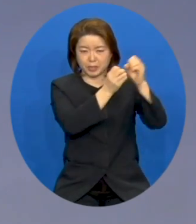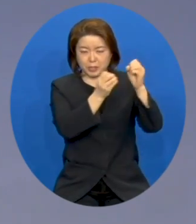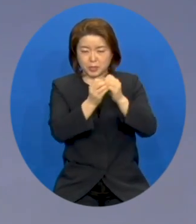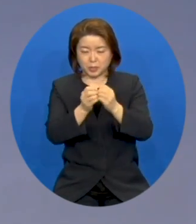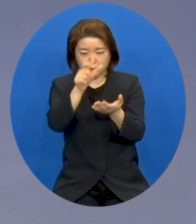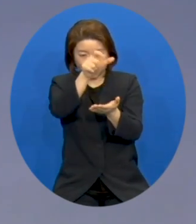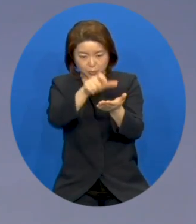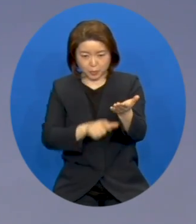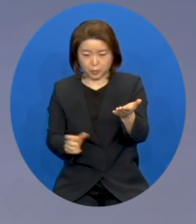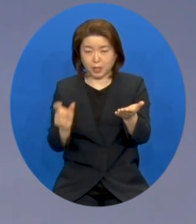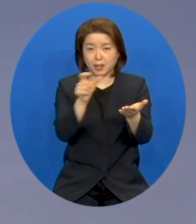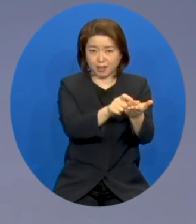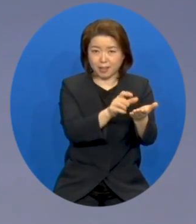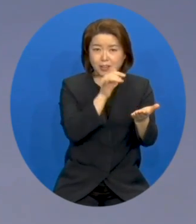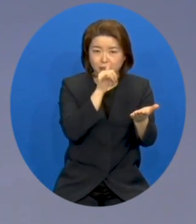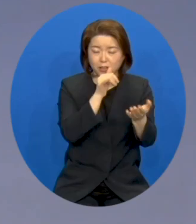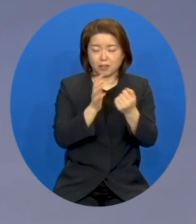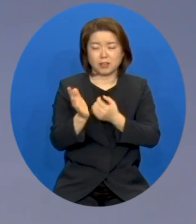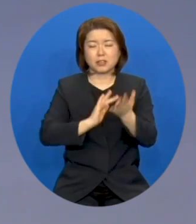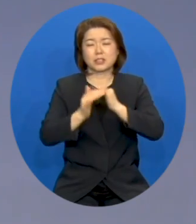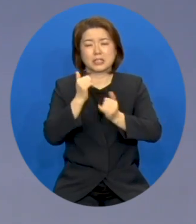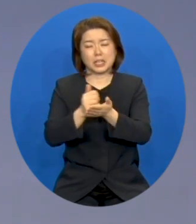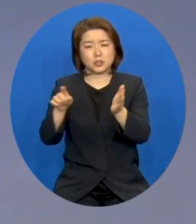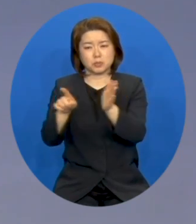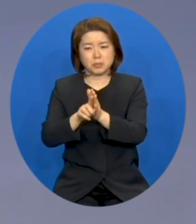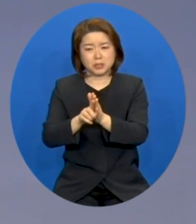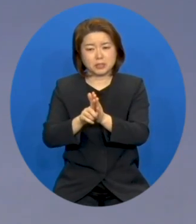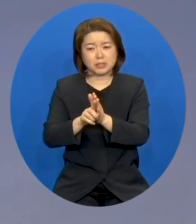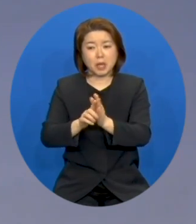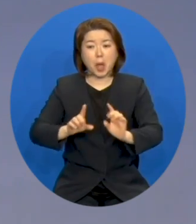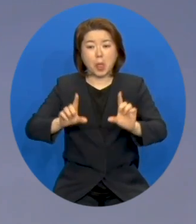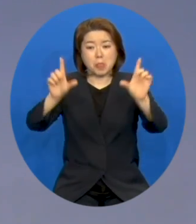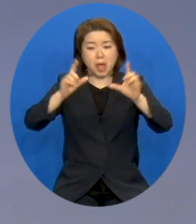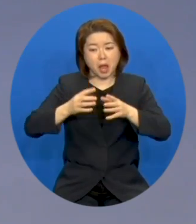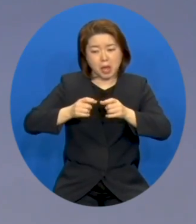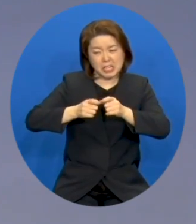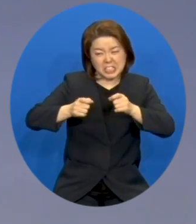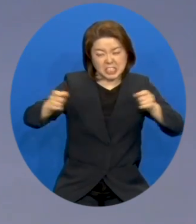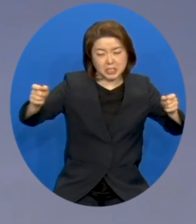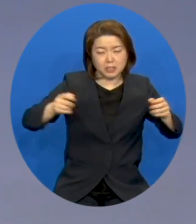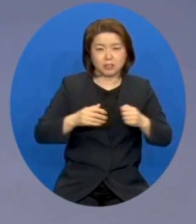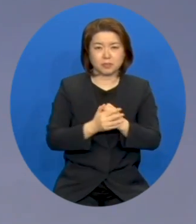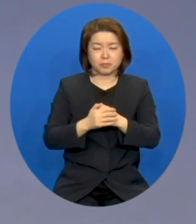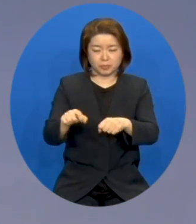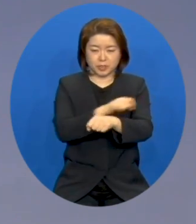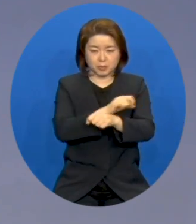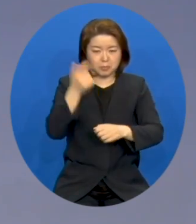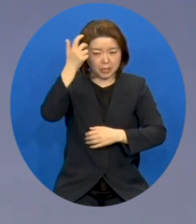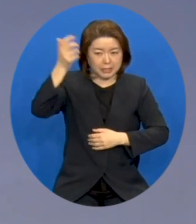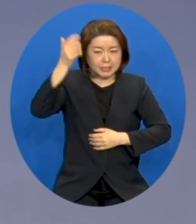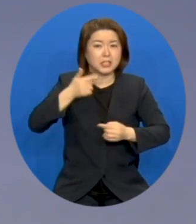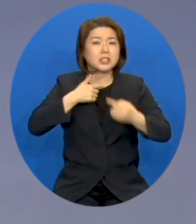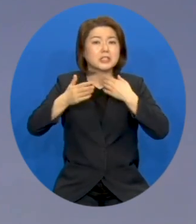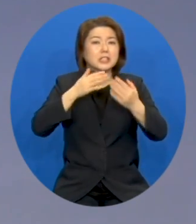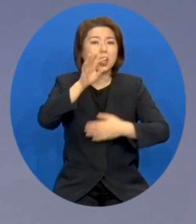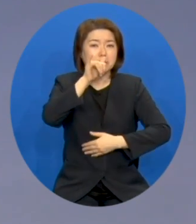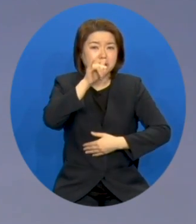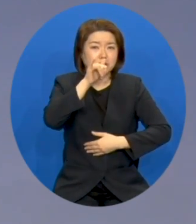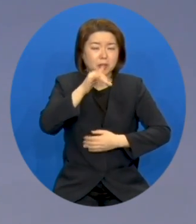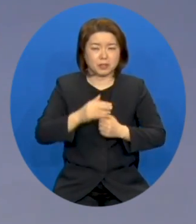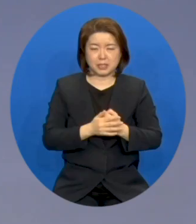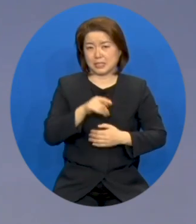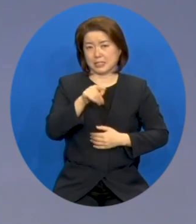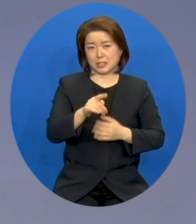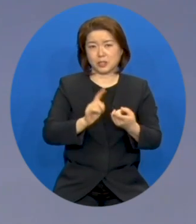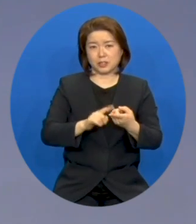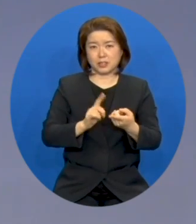속해 있다는 거, 예수 믿은 연한이 길다는 거, 특별한 성령 체험을 했다는 거, 그런